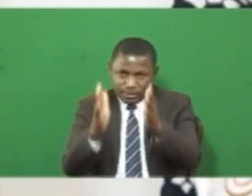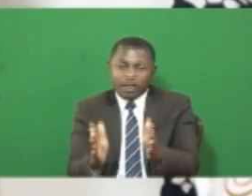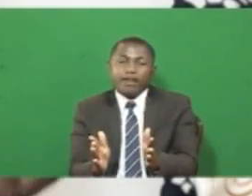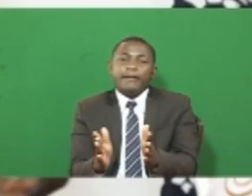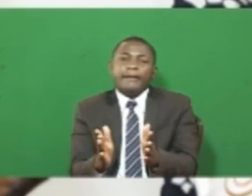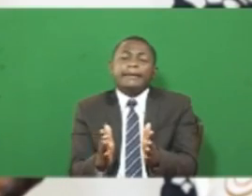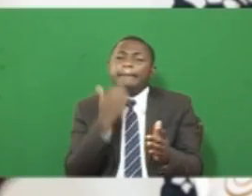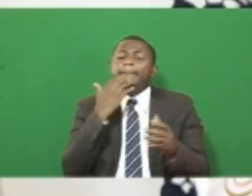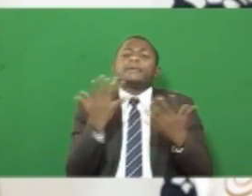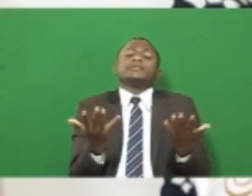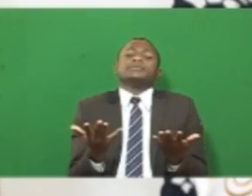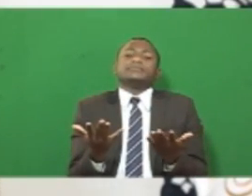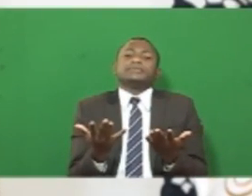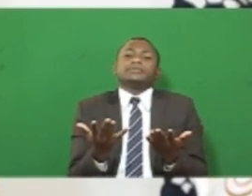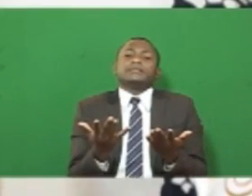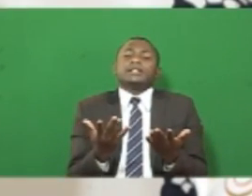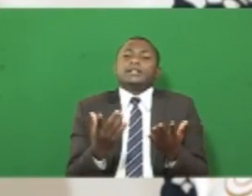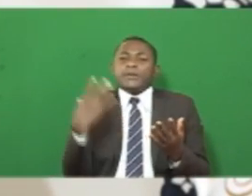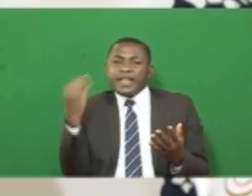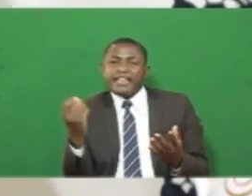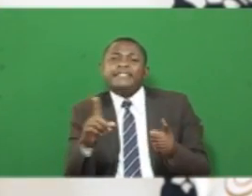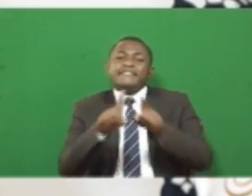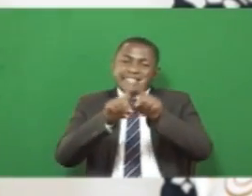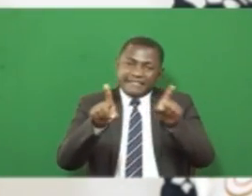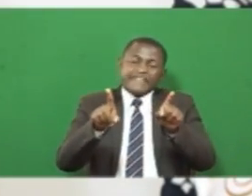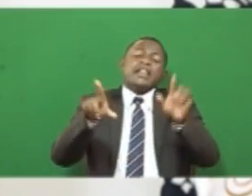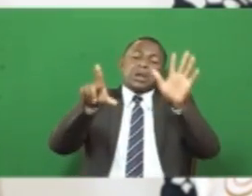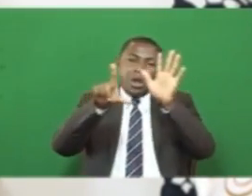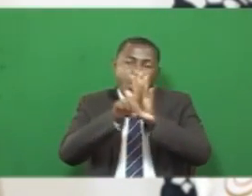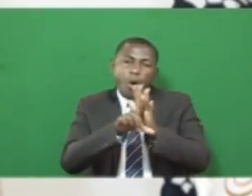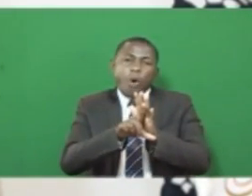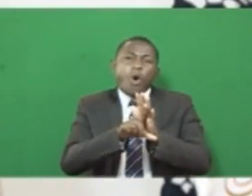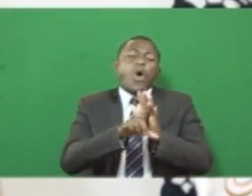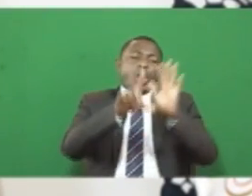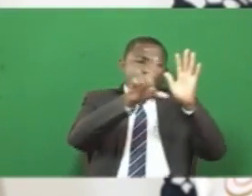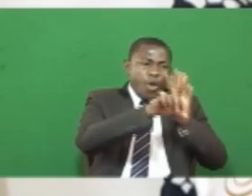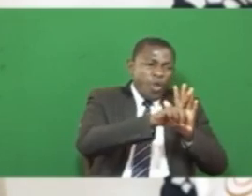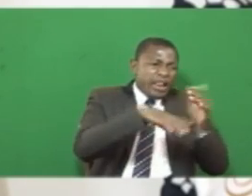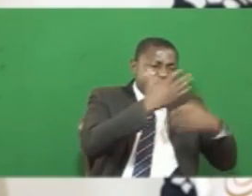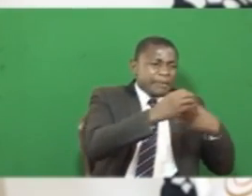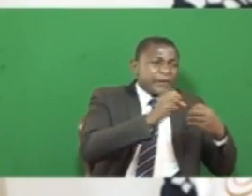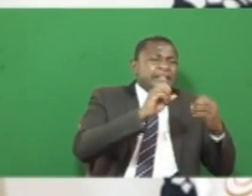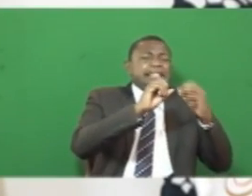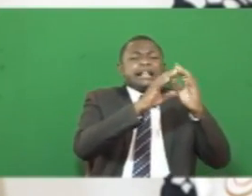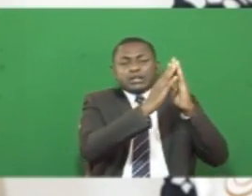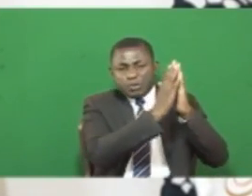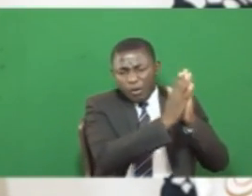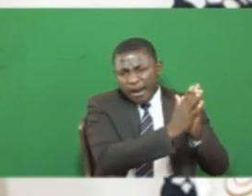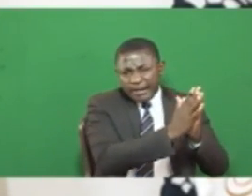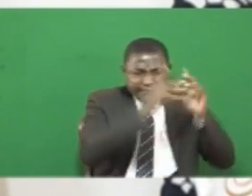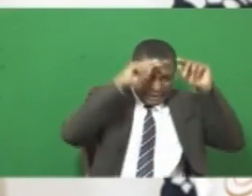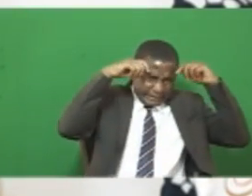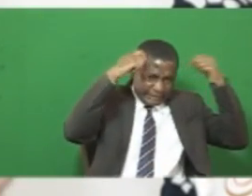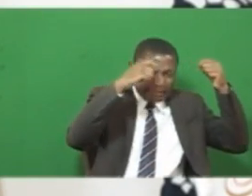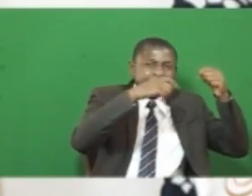Jesu. Zvinorevei. Pane mitemo yatakadzidza yemusanctuary iyi yezvipiriso. Mitemo iyi vateereri